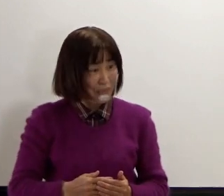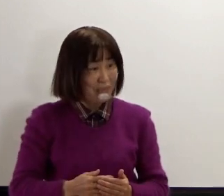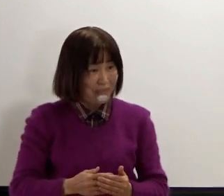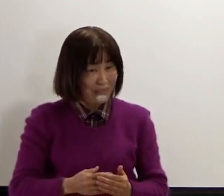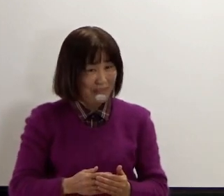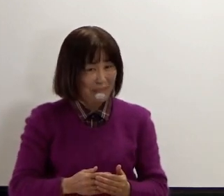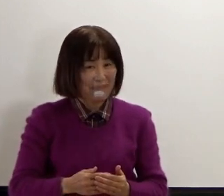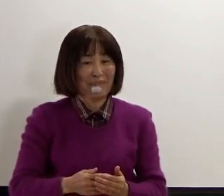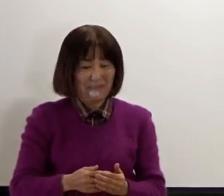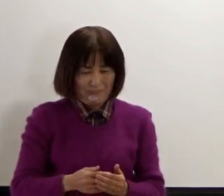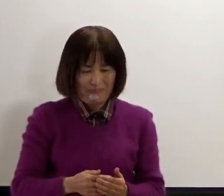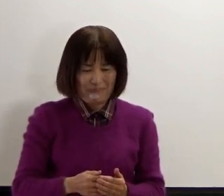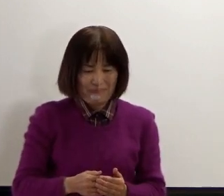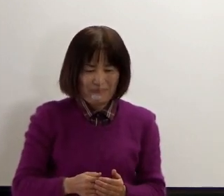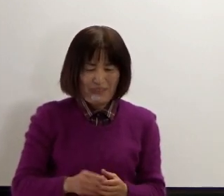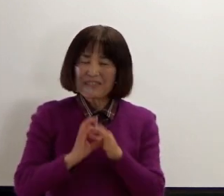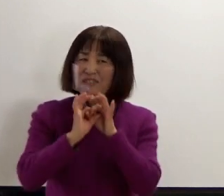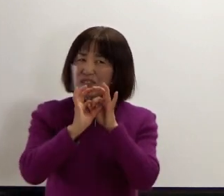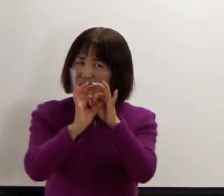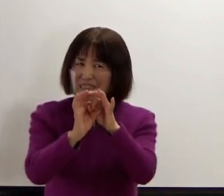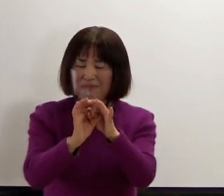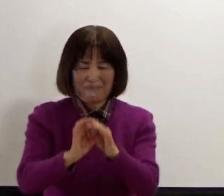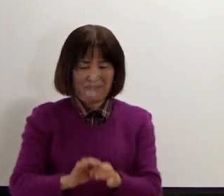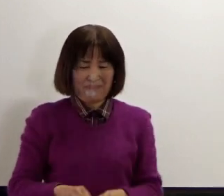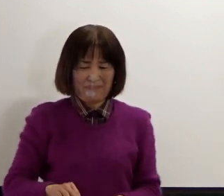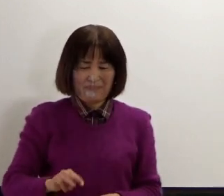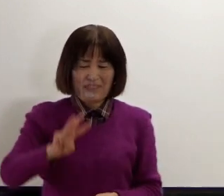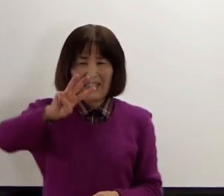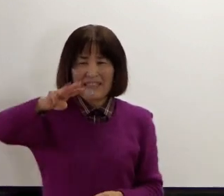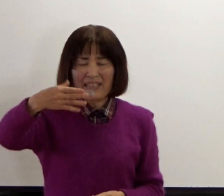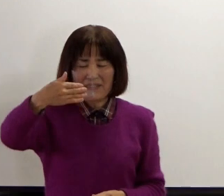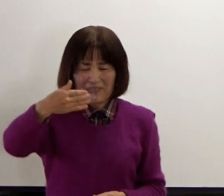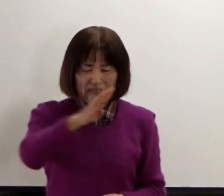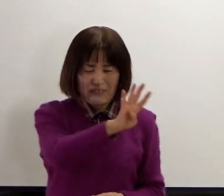相手読みたいと思います。39節から45節ですけれども、